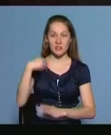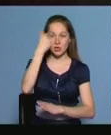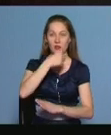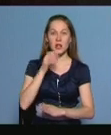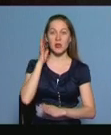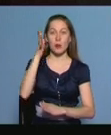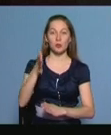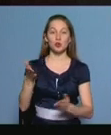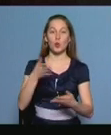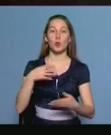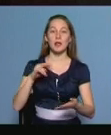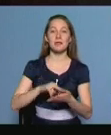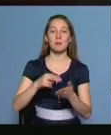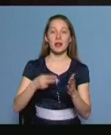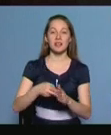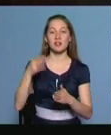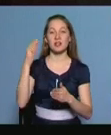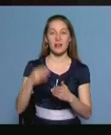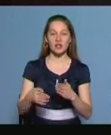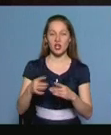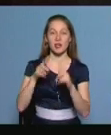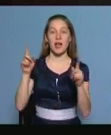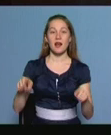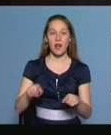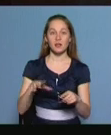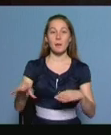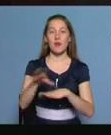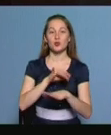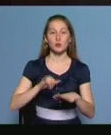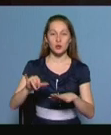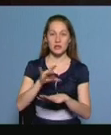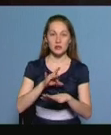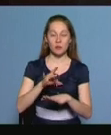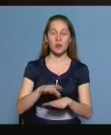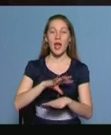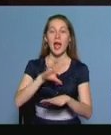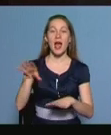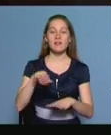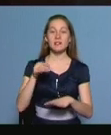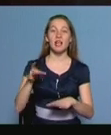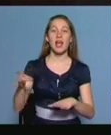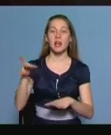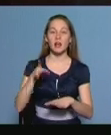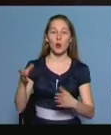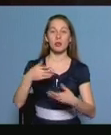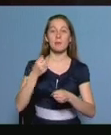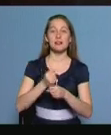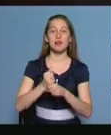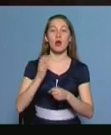нас запланировано завершение карты по всей Удмуртской республике. То есть все остальные муниципальные образования мы сделаем в будущем